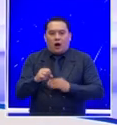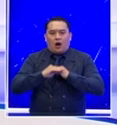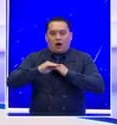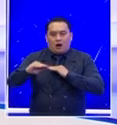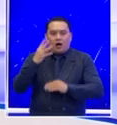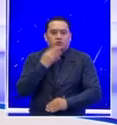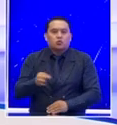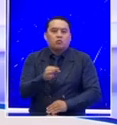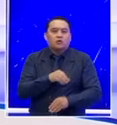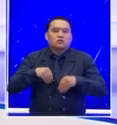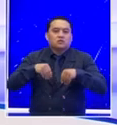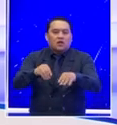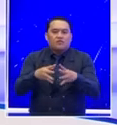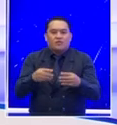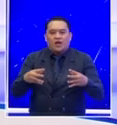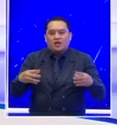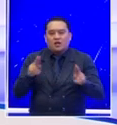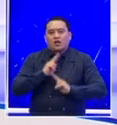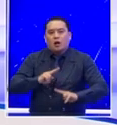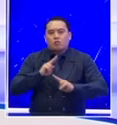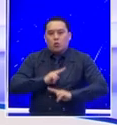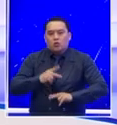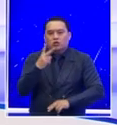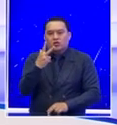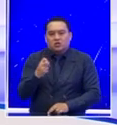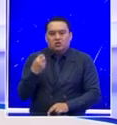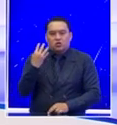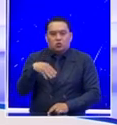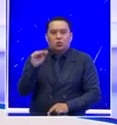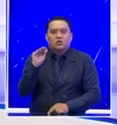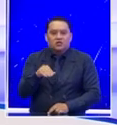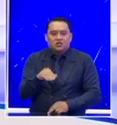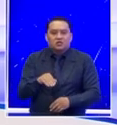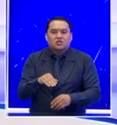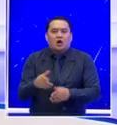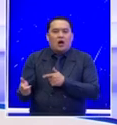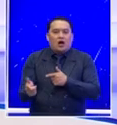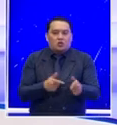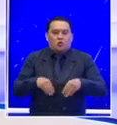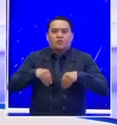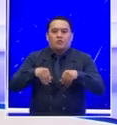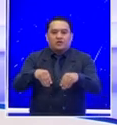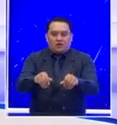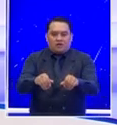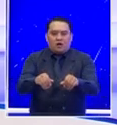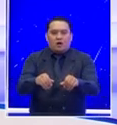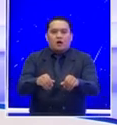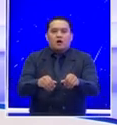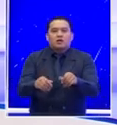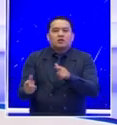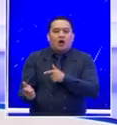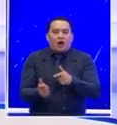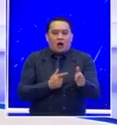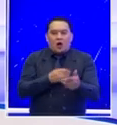Алматинской области с начала сезона весенне-полевых работ. Еще 340 тысяч вспаханы и готовы к посеву. О ходе горячей